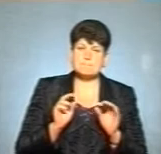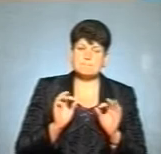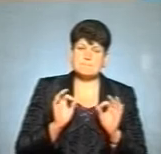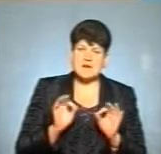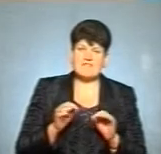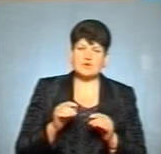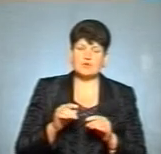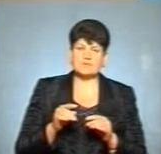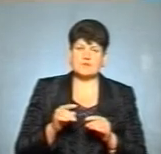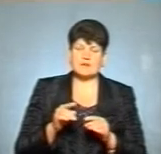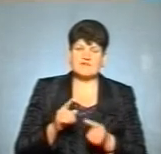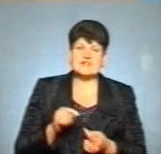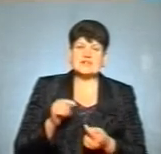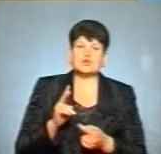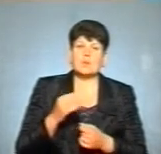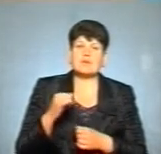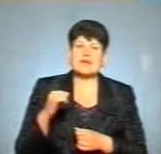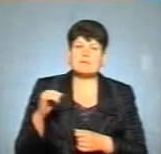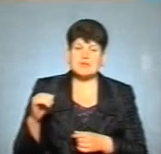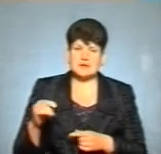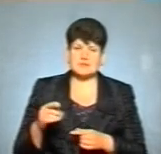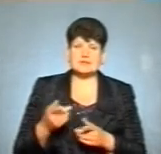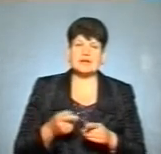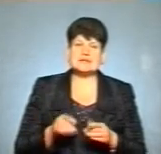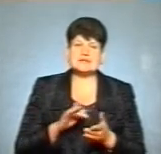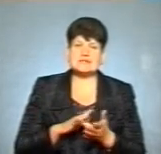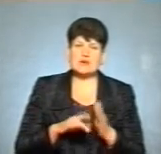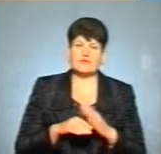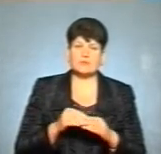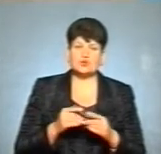хто переміг в округах. Так само це і для Центральної виборчої комісії щодо